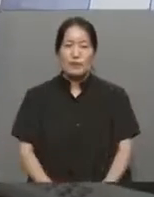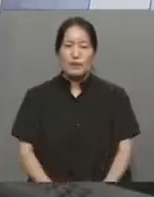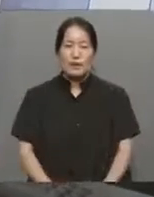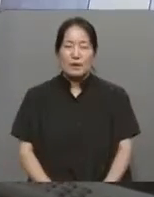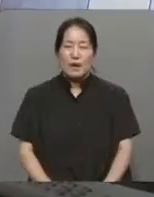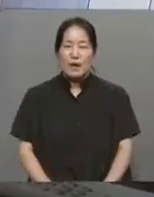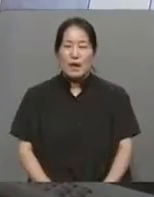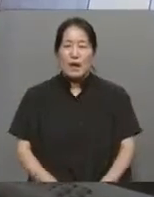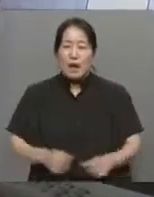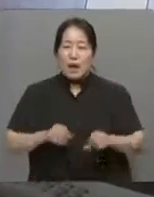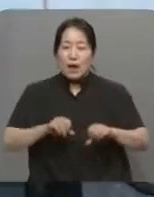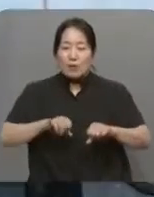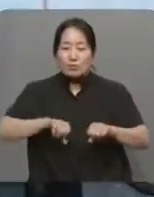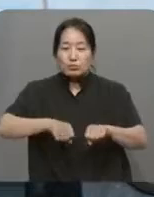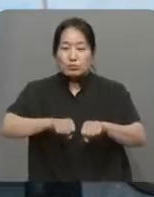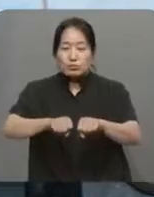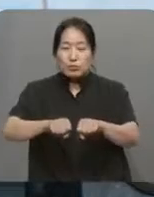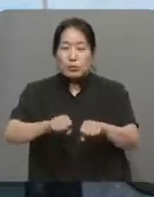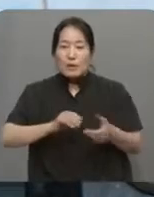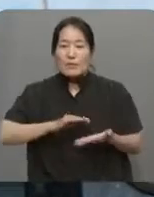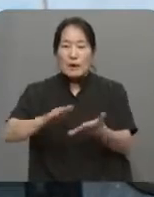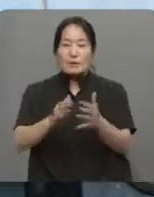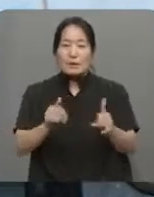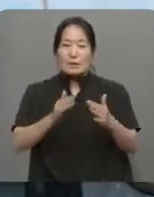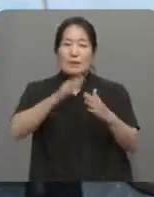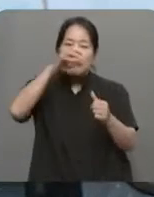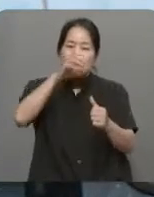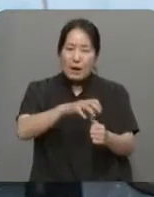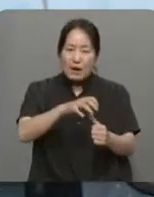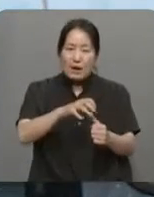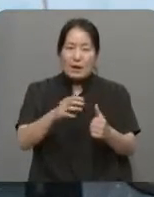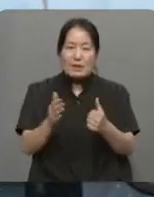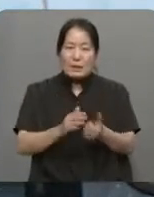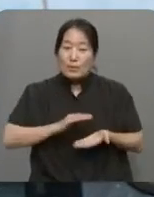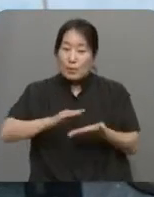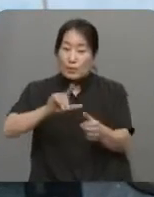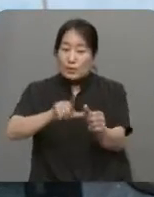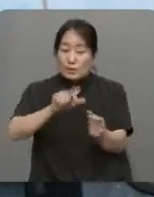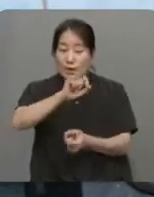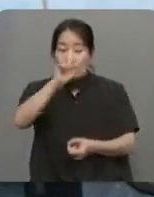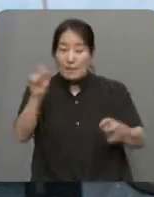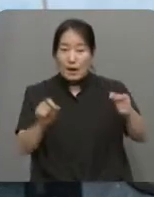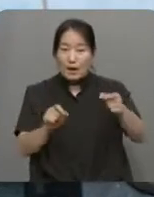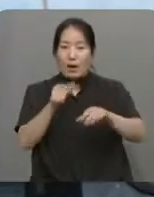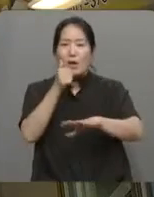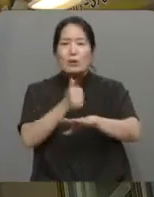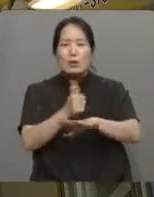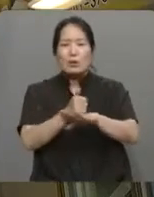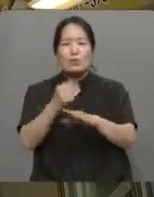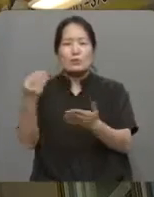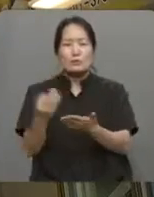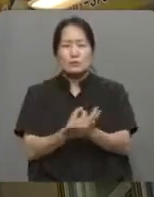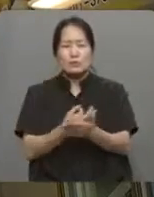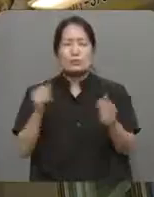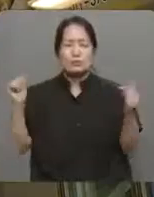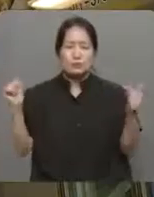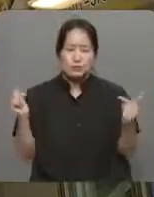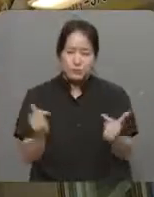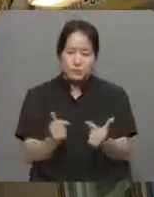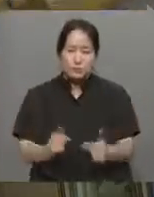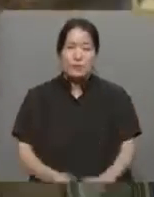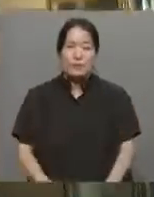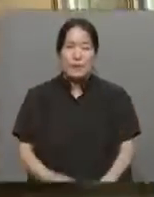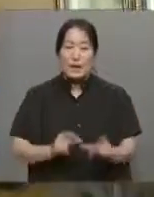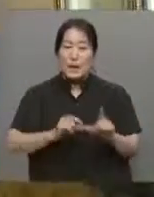된다는 분들이 많이 늘어났대요. 그러면 더 배달 시간이 길어지겠죠. 그럼 결론은 최종은 저희 매출이 줄어드는 거예요.